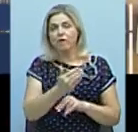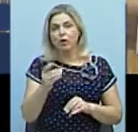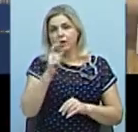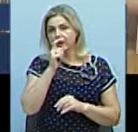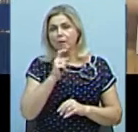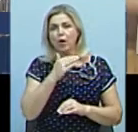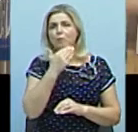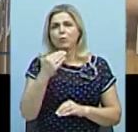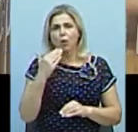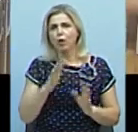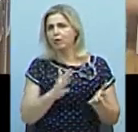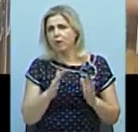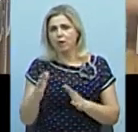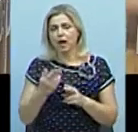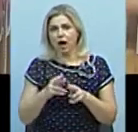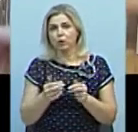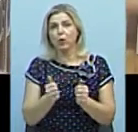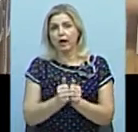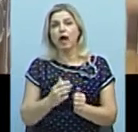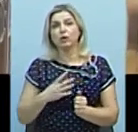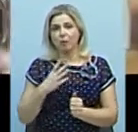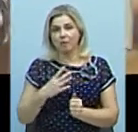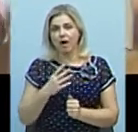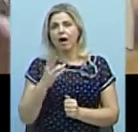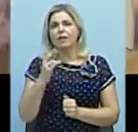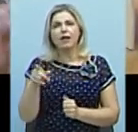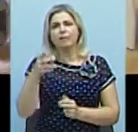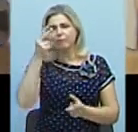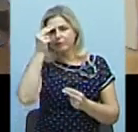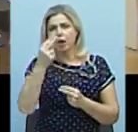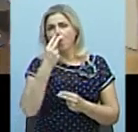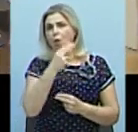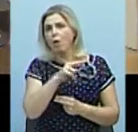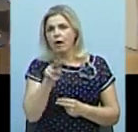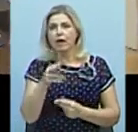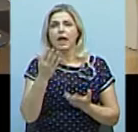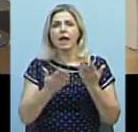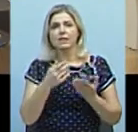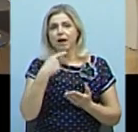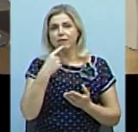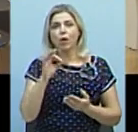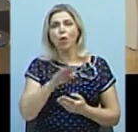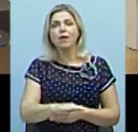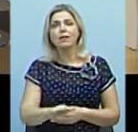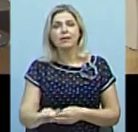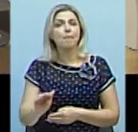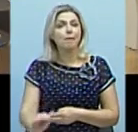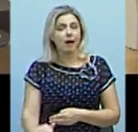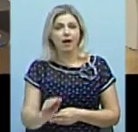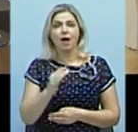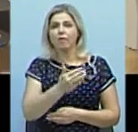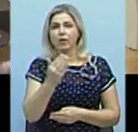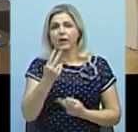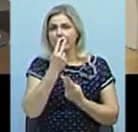багатьох моментів, які навколо них відбуваються. Вони не ловлять ще косі погляди, особливо, якщо йдеться про маленьких дітей. Вони не